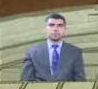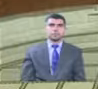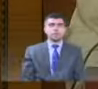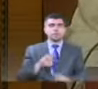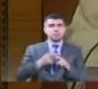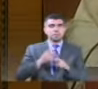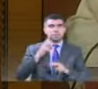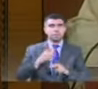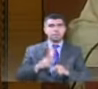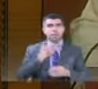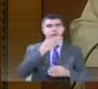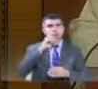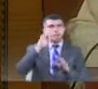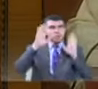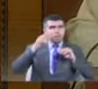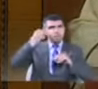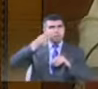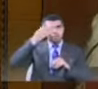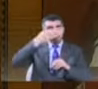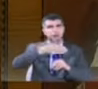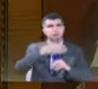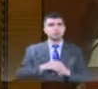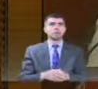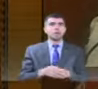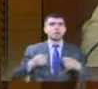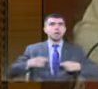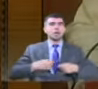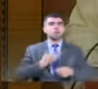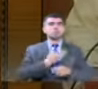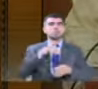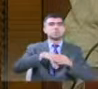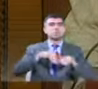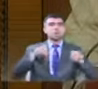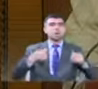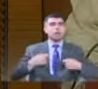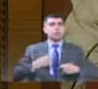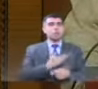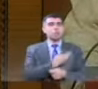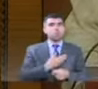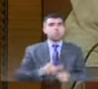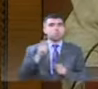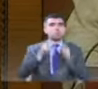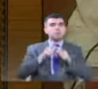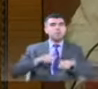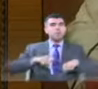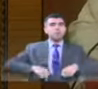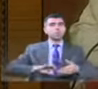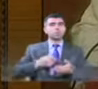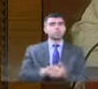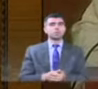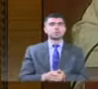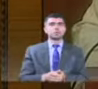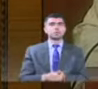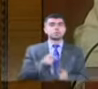بسم الله الرحمن الرحيم. الحمد لله والصلاة والسلام على رسول الله. السيد رئيس مجلس النواب المحترم، السيد رئيس الحكومة المحترم، السيدات والسادة الوزراء،